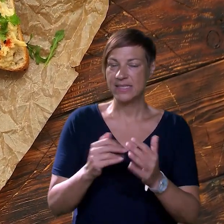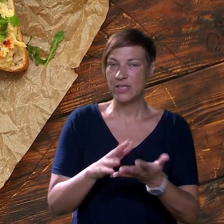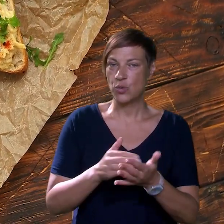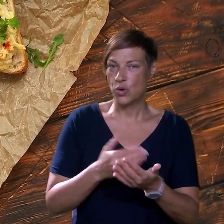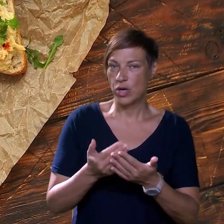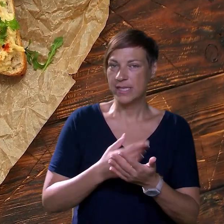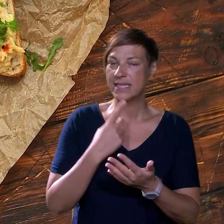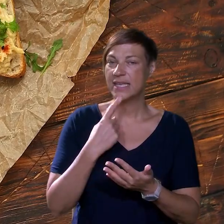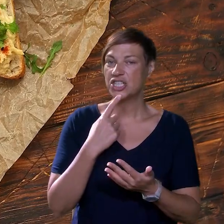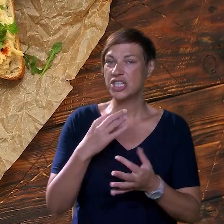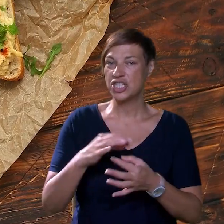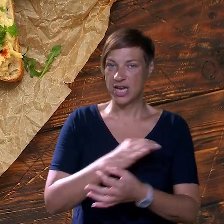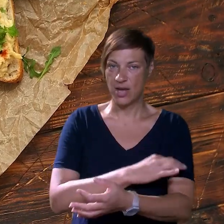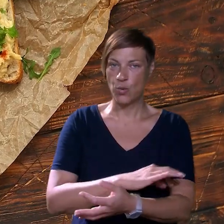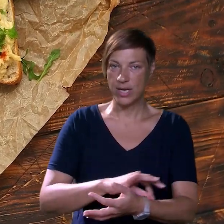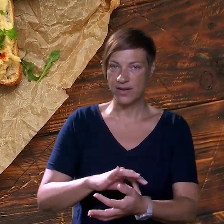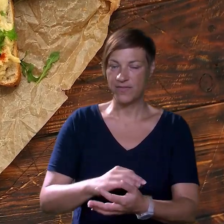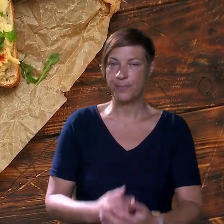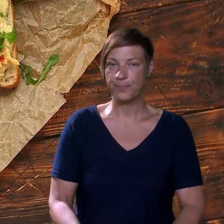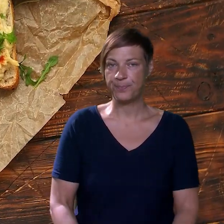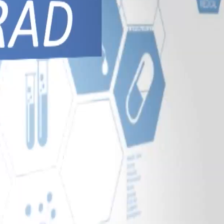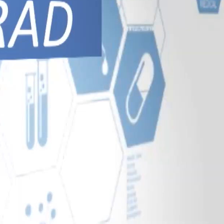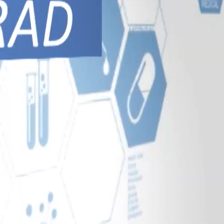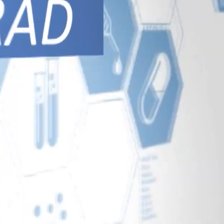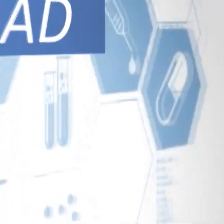kolesterola i razinu šećera u krvi.